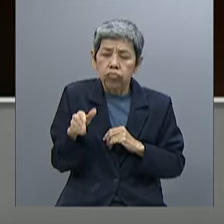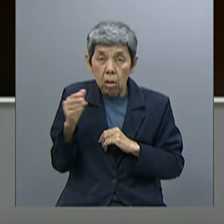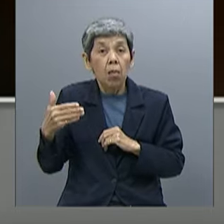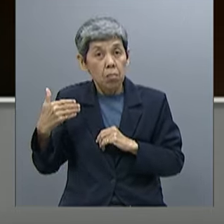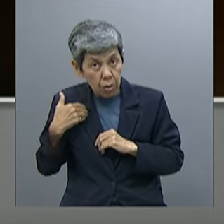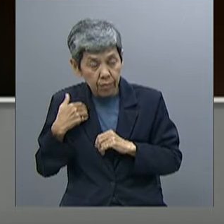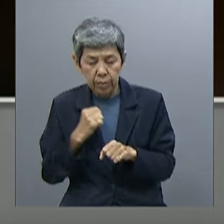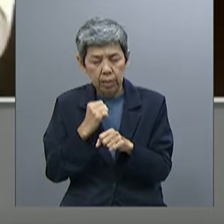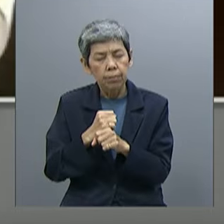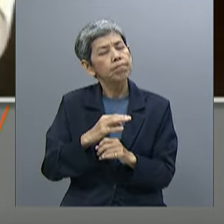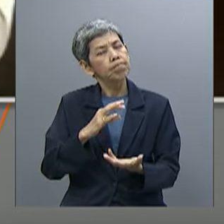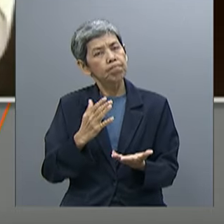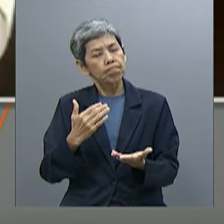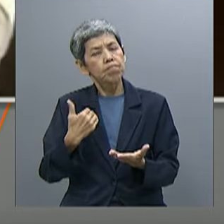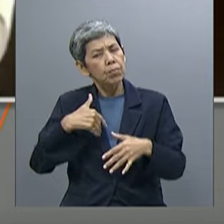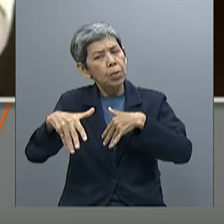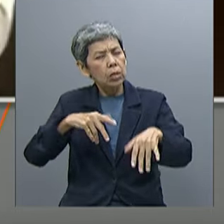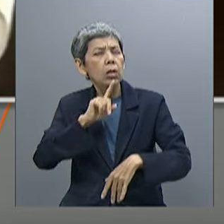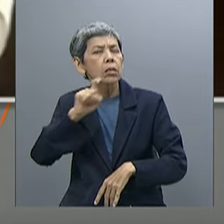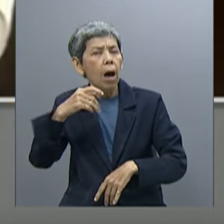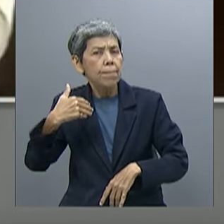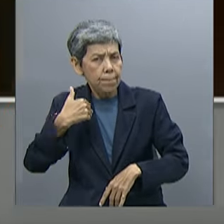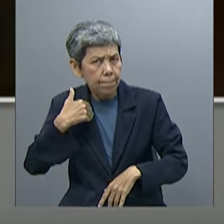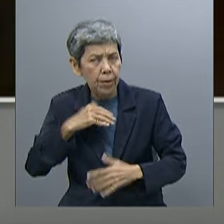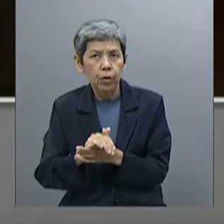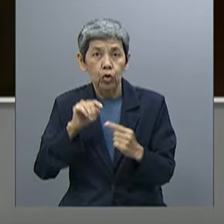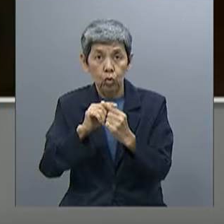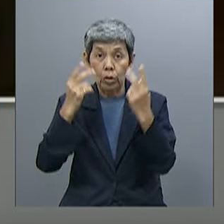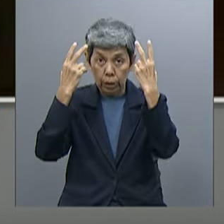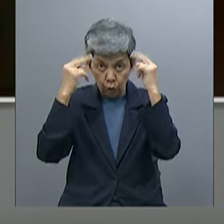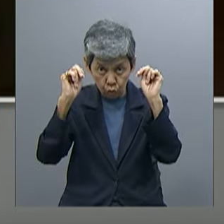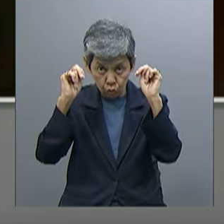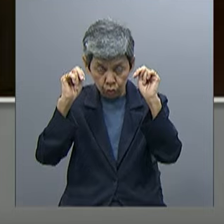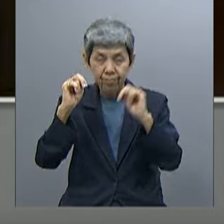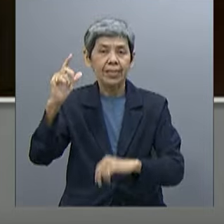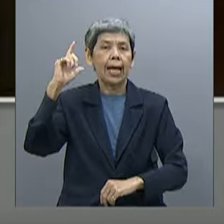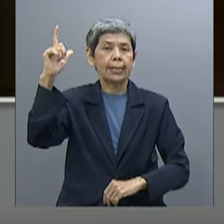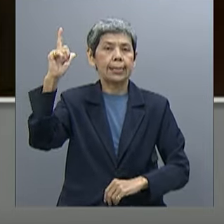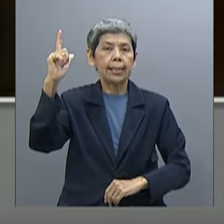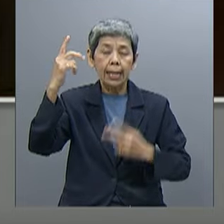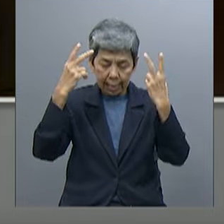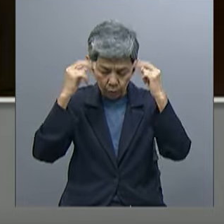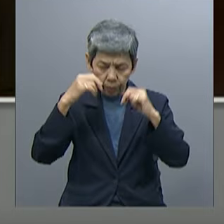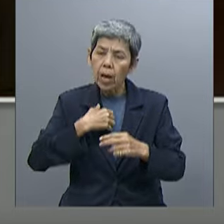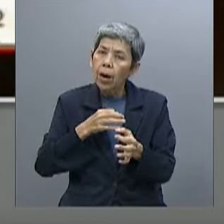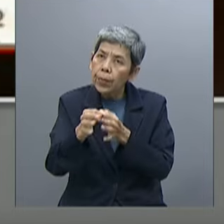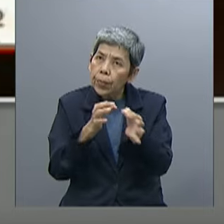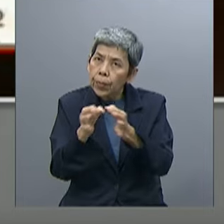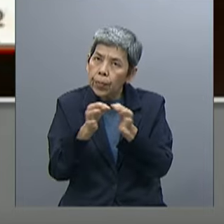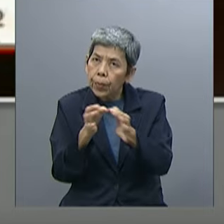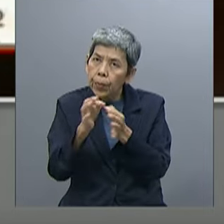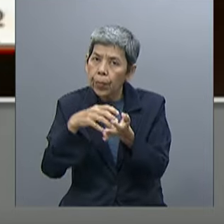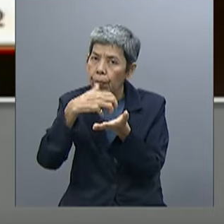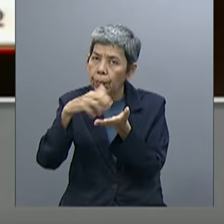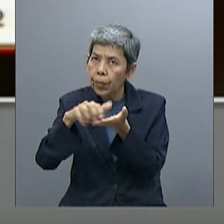ก็ถูกตั้งคำถามนะคะจากเรื่องนี้โดยเฉพาะนายกรัฐมนตรีในขณะนั้นคุณทักษิณชินวัตรก็ได้พูดถึงเรื่องนี้ในราย